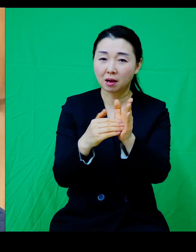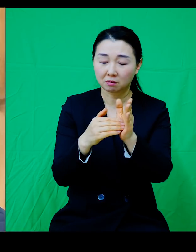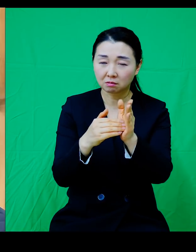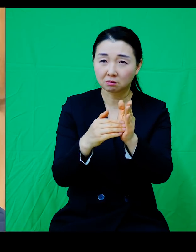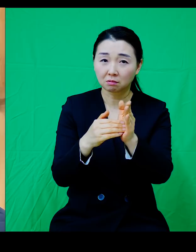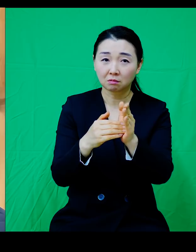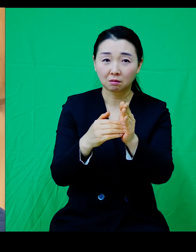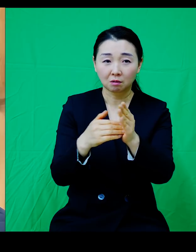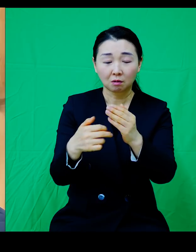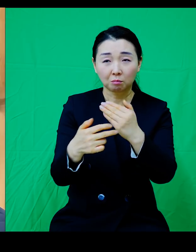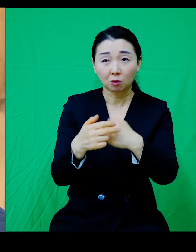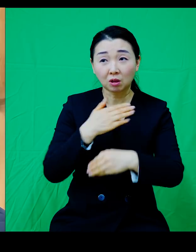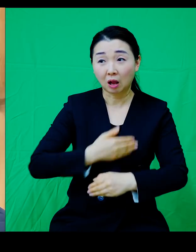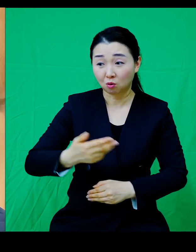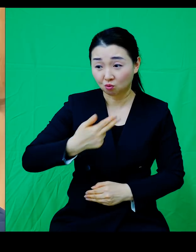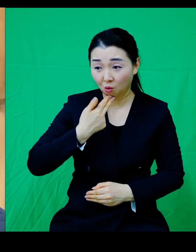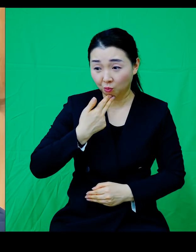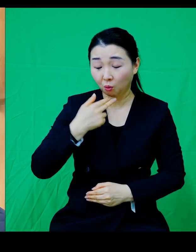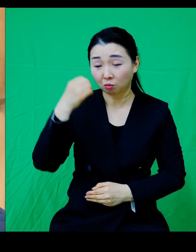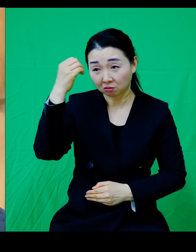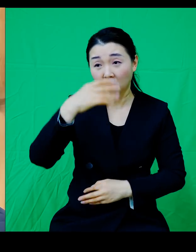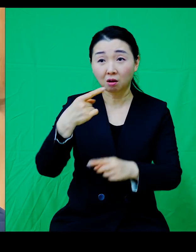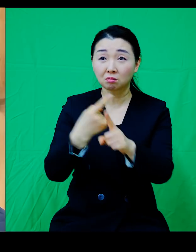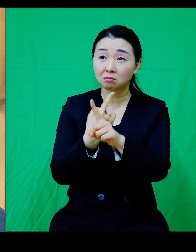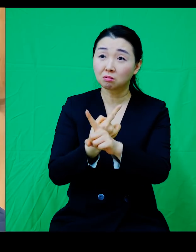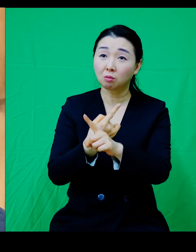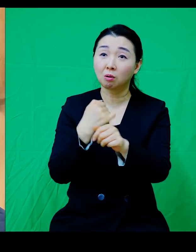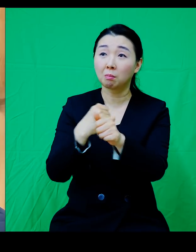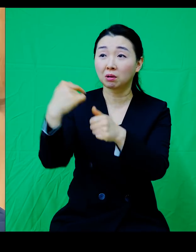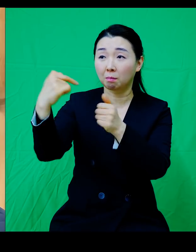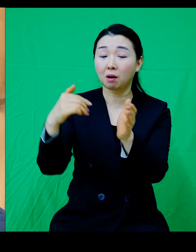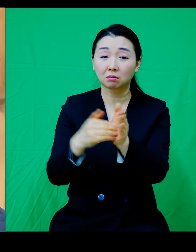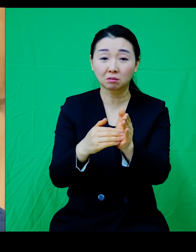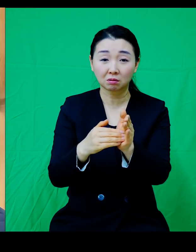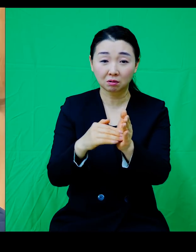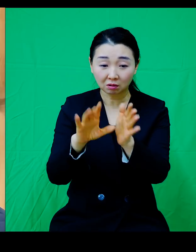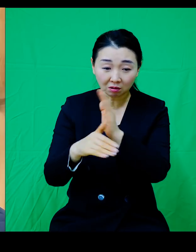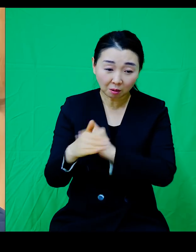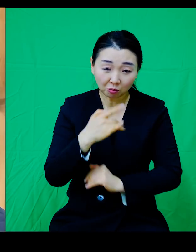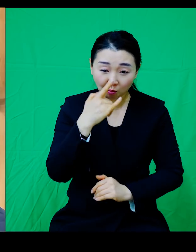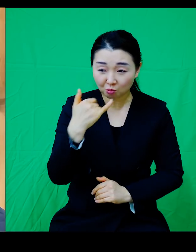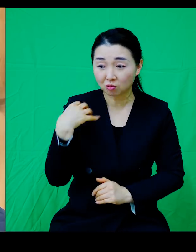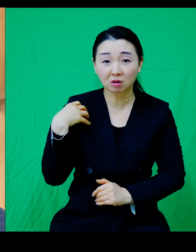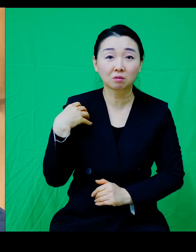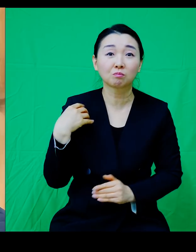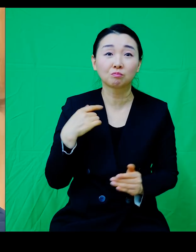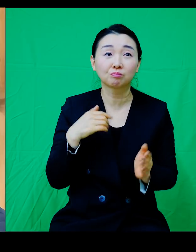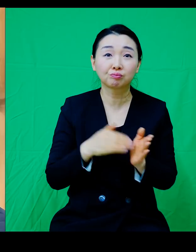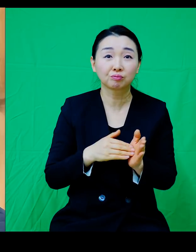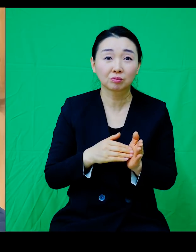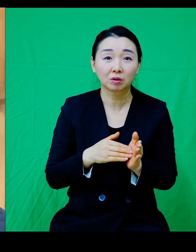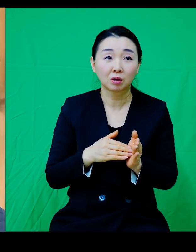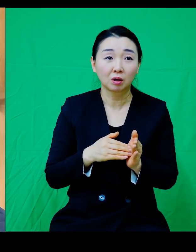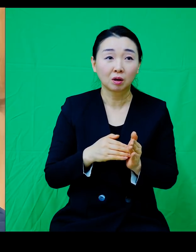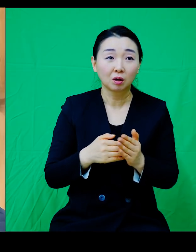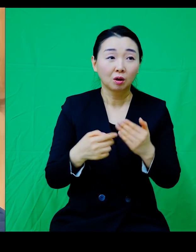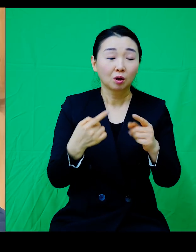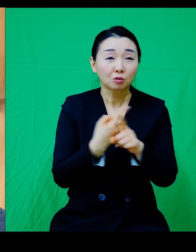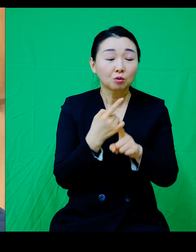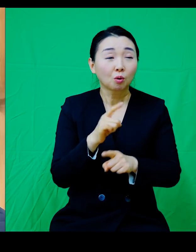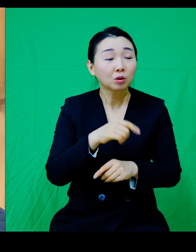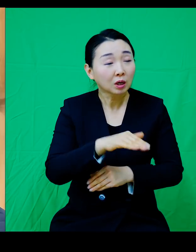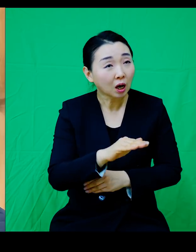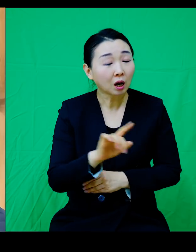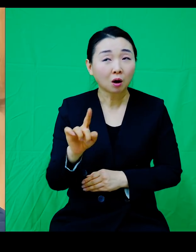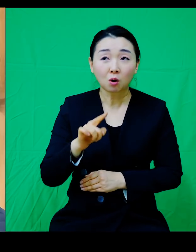뭘 다른 걸 알려주진 않아요. 그냥 치료받으세요. 그러면 엄마가 그때부터 다 엄마 책임이거든요. 엄마 아빠 책임으로 어디를 가서 치료를